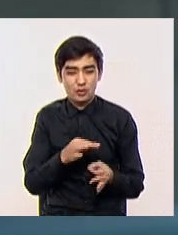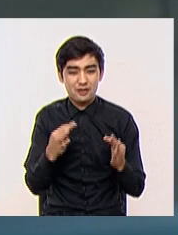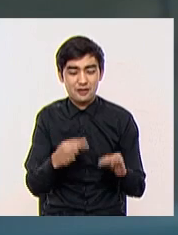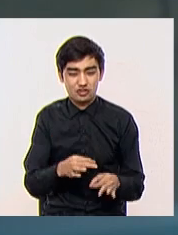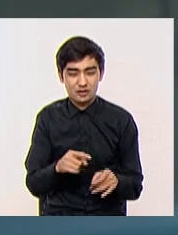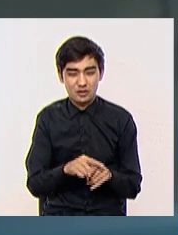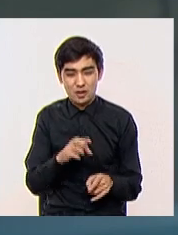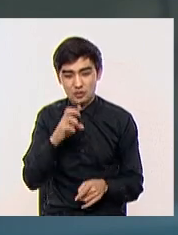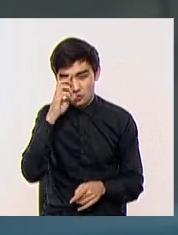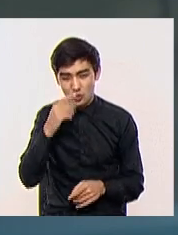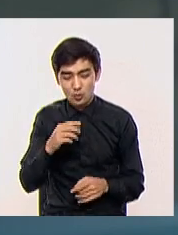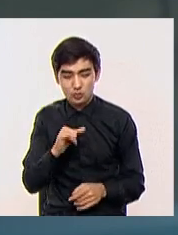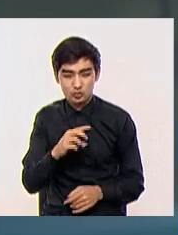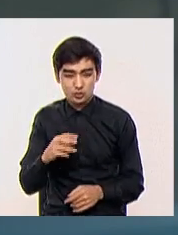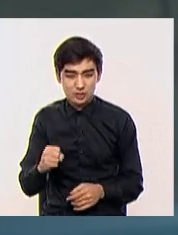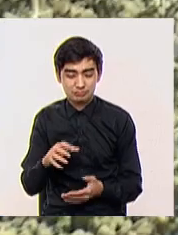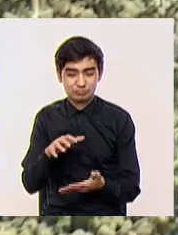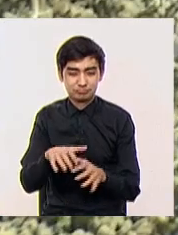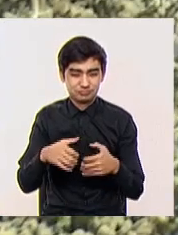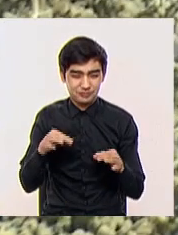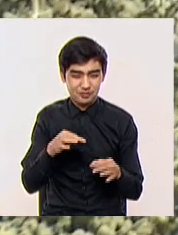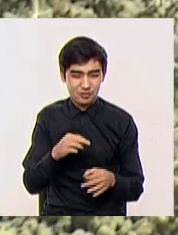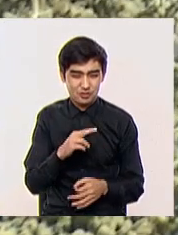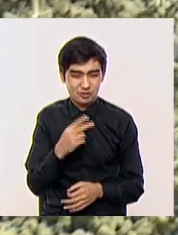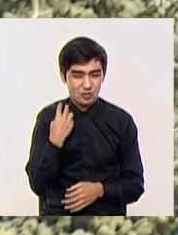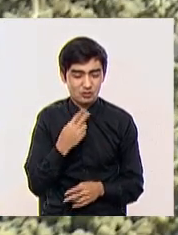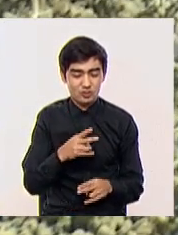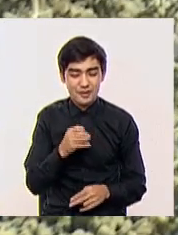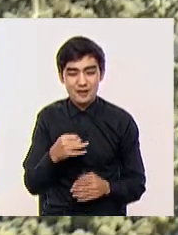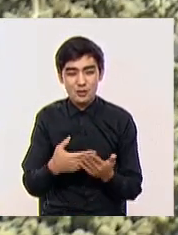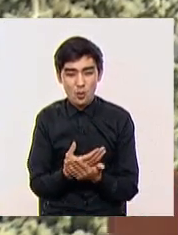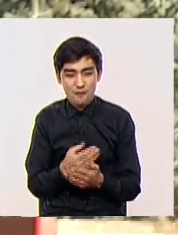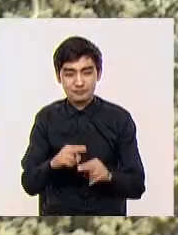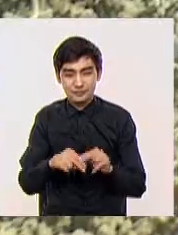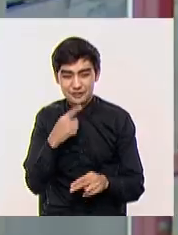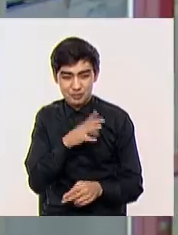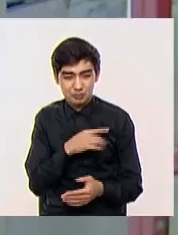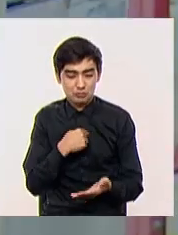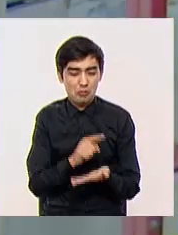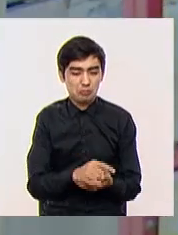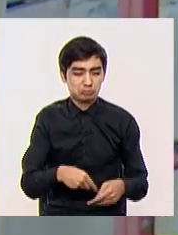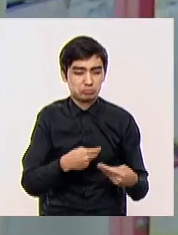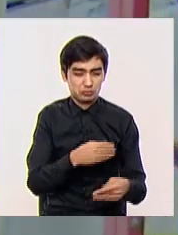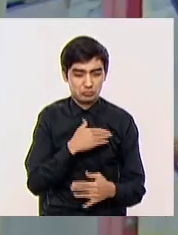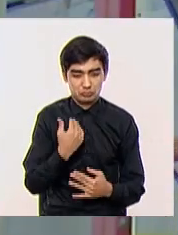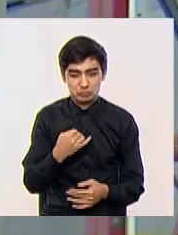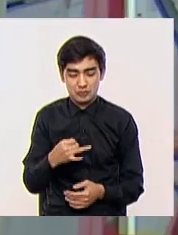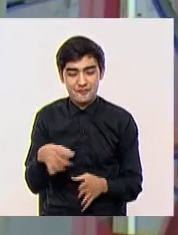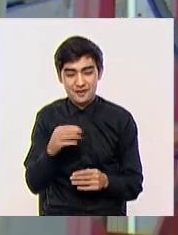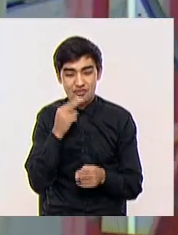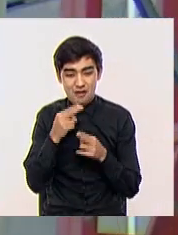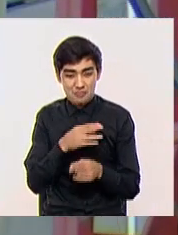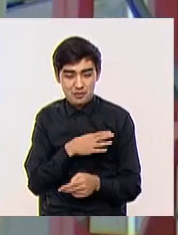об оказании госуслуг на привлечение дольщиков. Новый застройщик говорит, что не имеет обязательств перед дольщиками, и все претензии должны